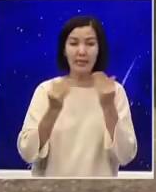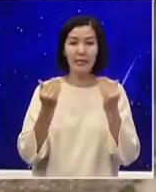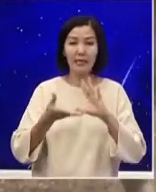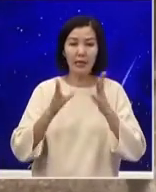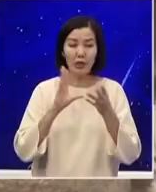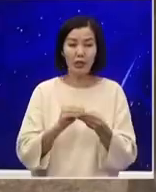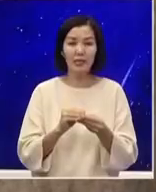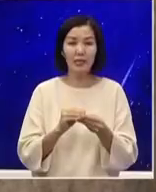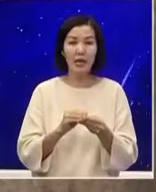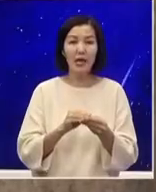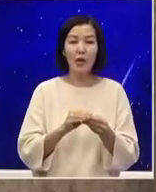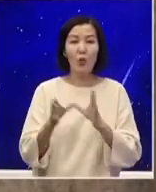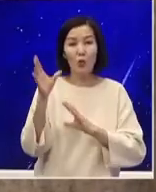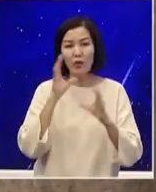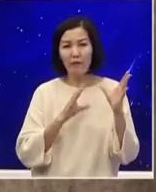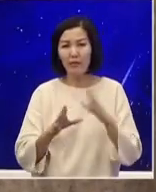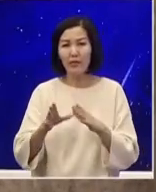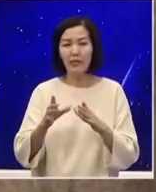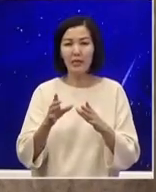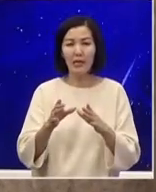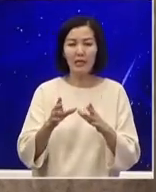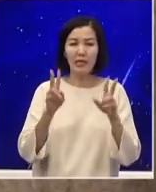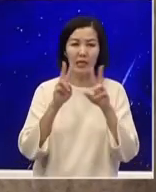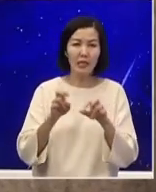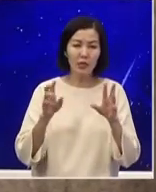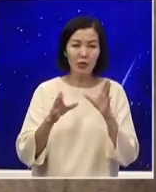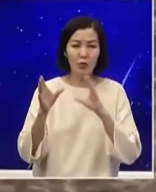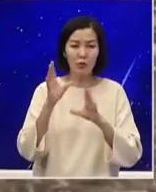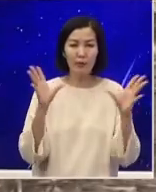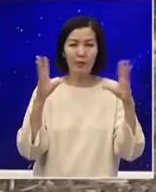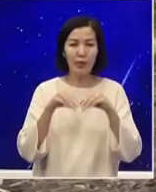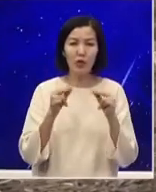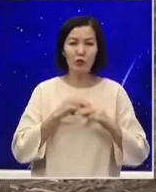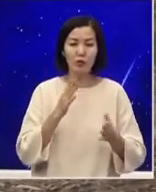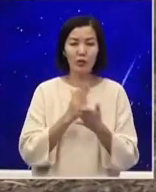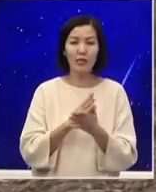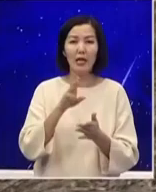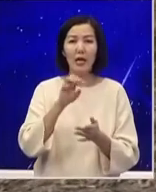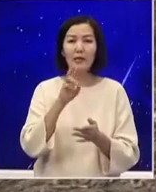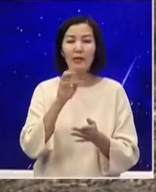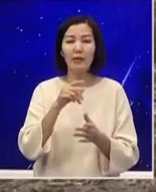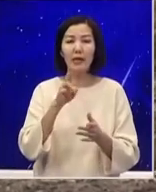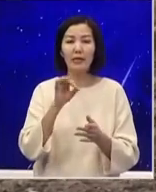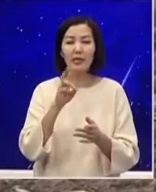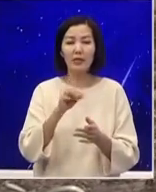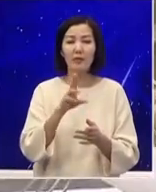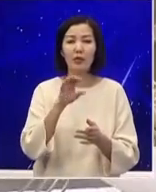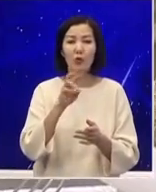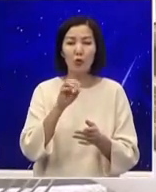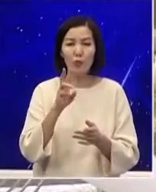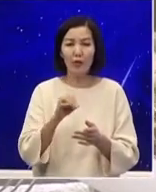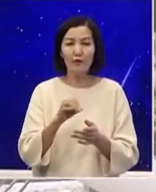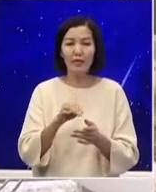мал шаруашылығы және жемшөп өндірісі ғылыми зерттеу институтымен тығыз байланыста. Темірхан Кенжебаев, Жанат Төлеубеков